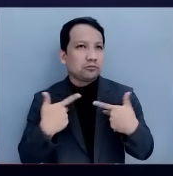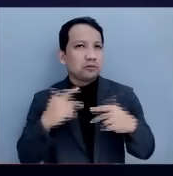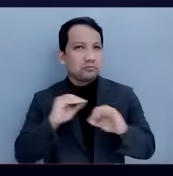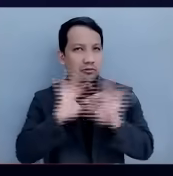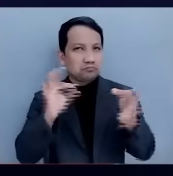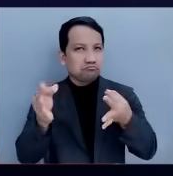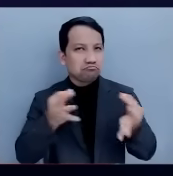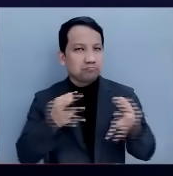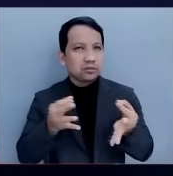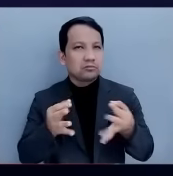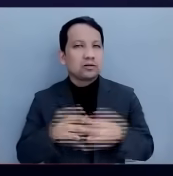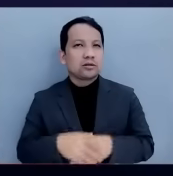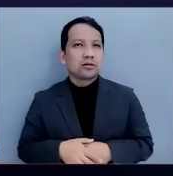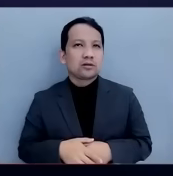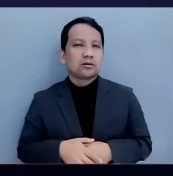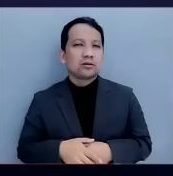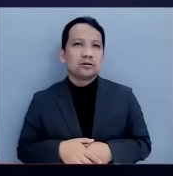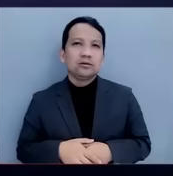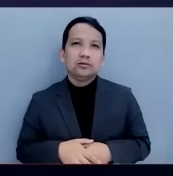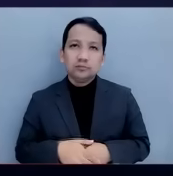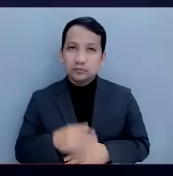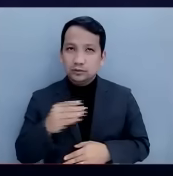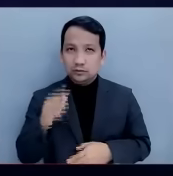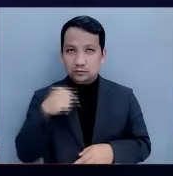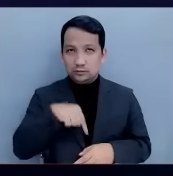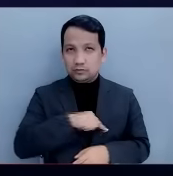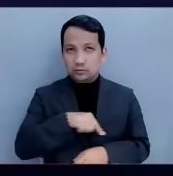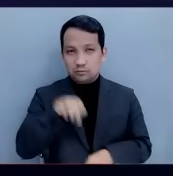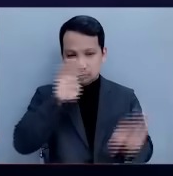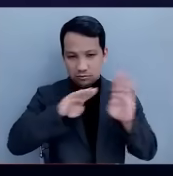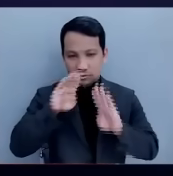medyo may linaw na ng konti yung aming